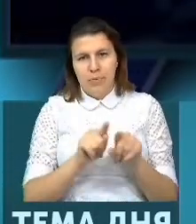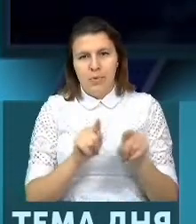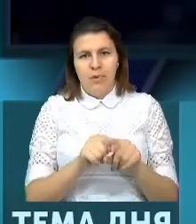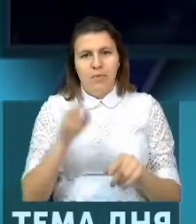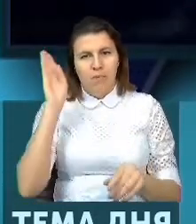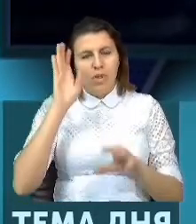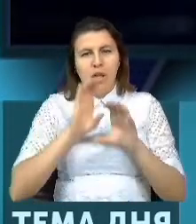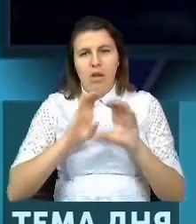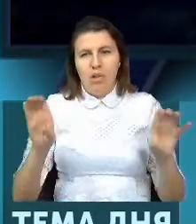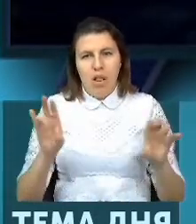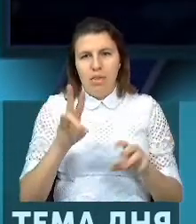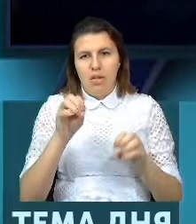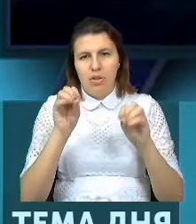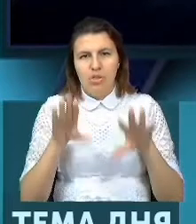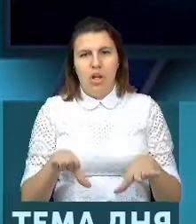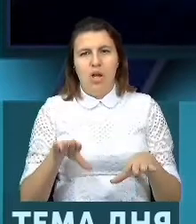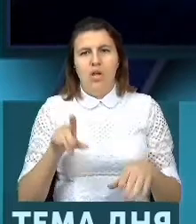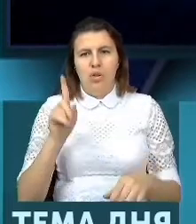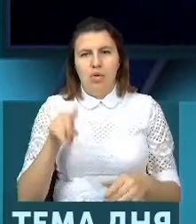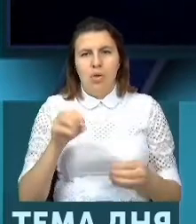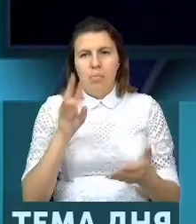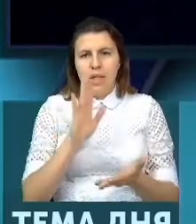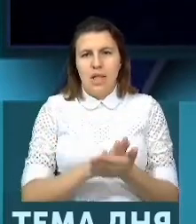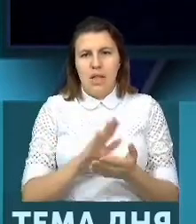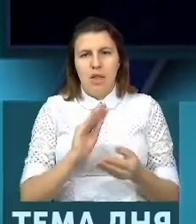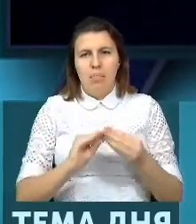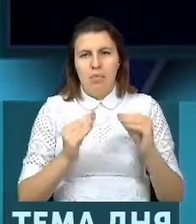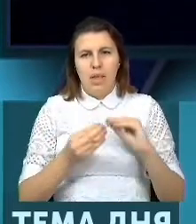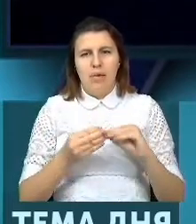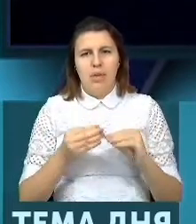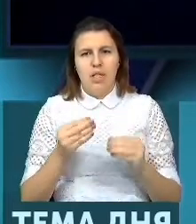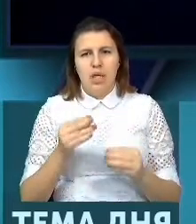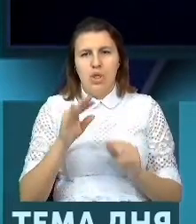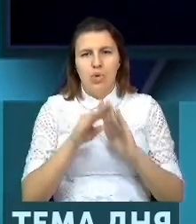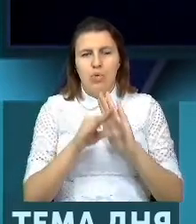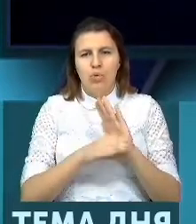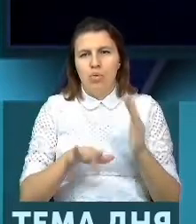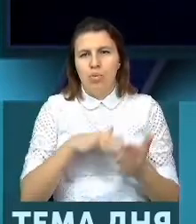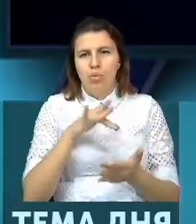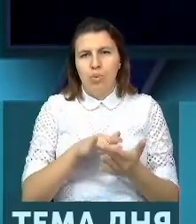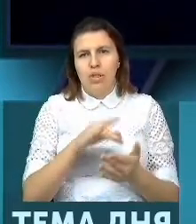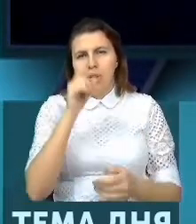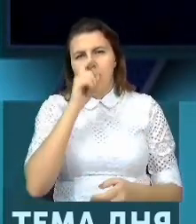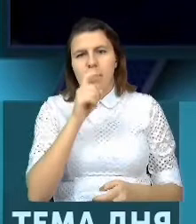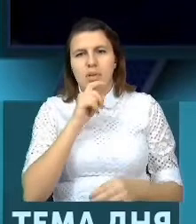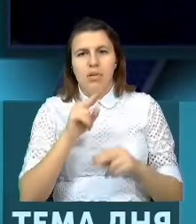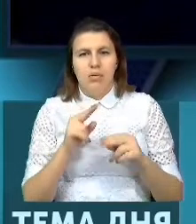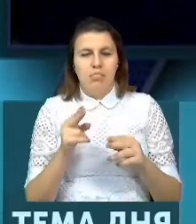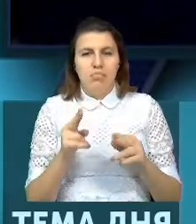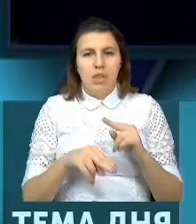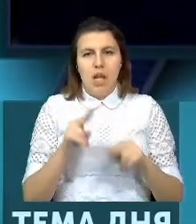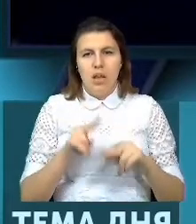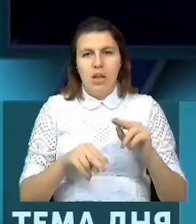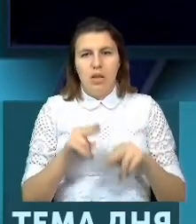постоянные какие-то проблемы с самой структурой города, с его непонятным строением. И плюс еще